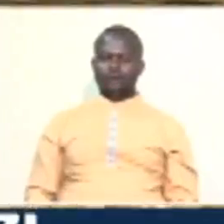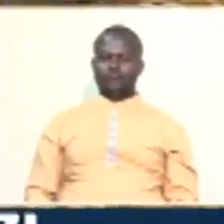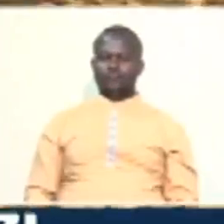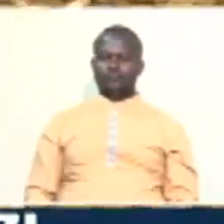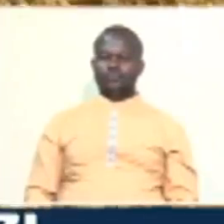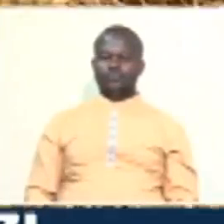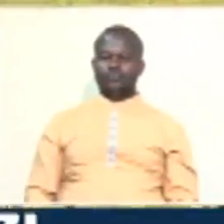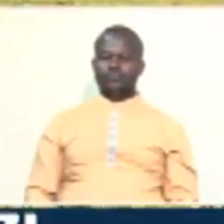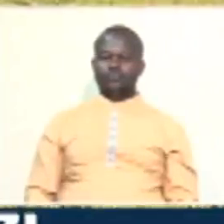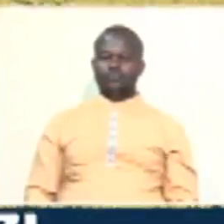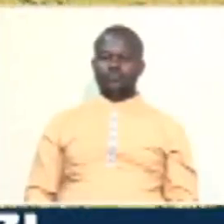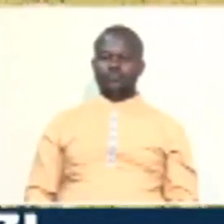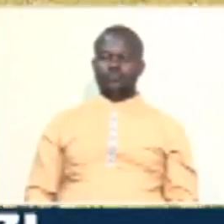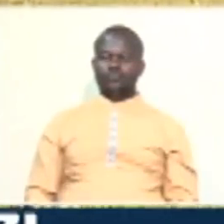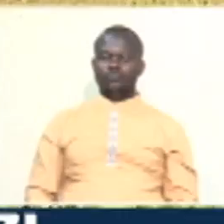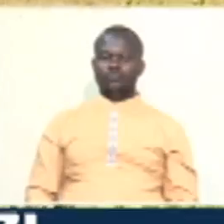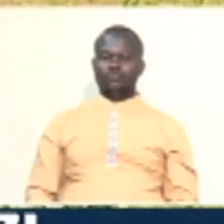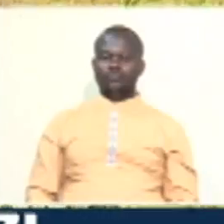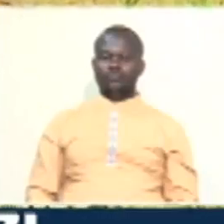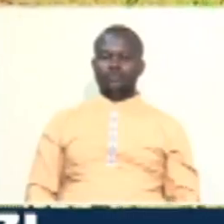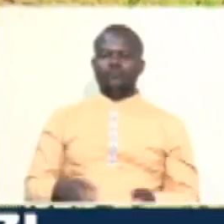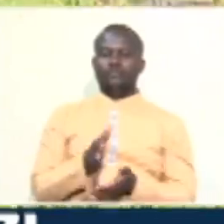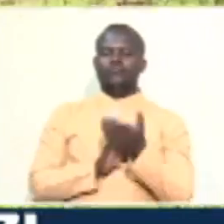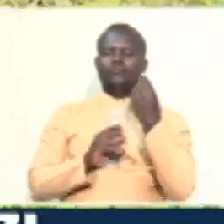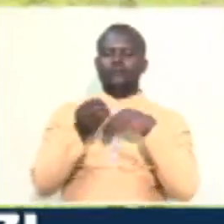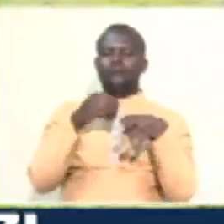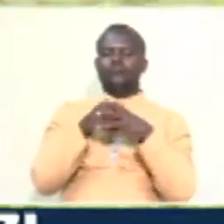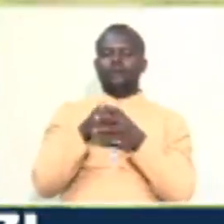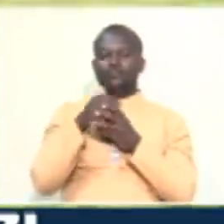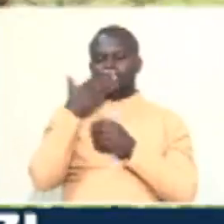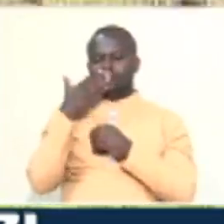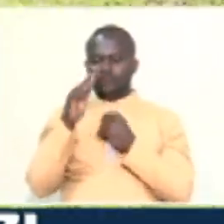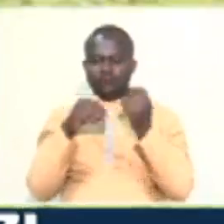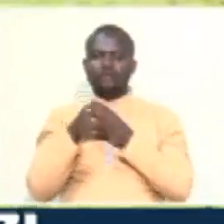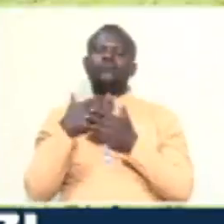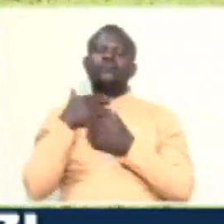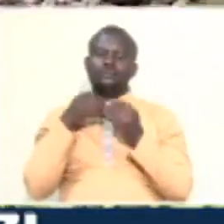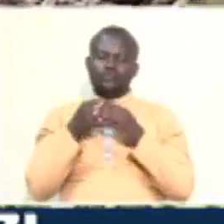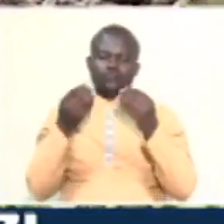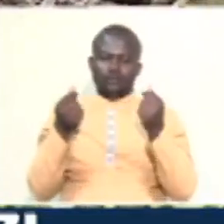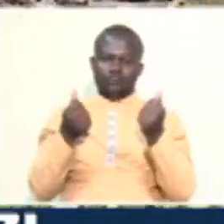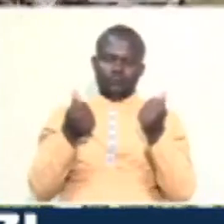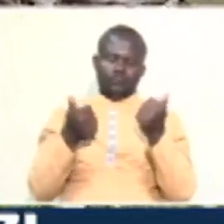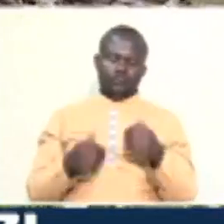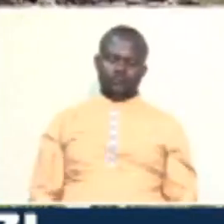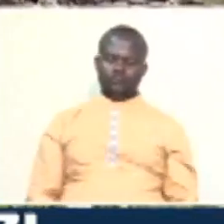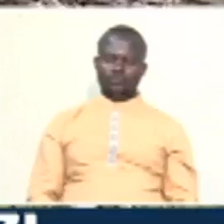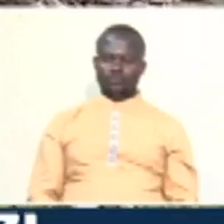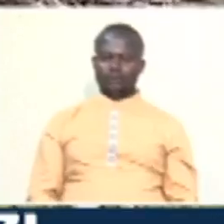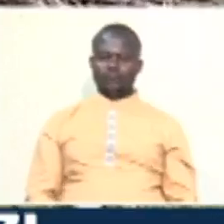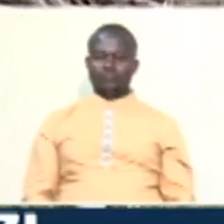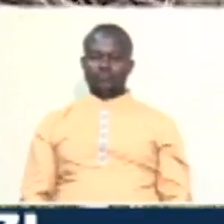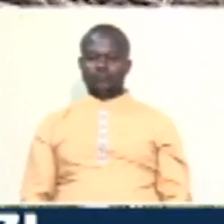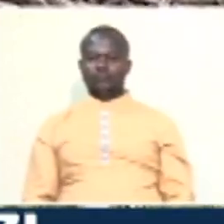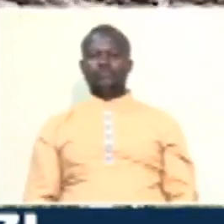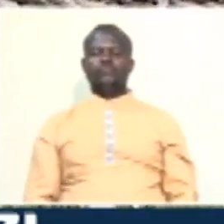Cyakora hari bamwe mu bawugurishije ukiri mu mirima ibyo bita kotsa imyaka bashaka kugira ngo bikenure. Hari uburyo duhingamo tugahinga